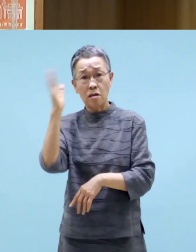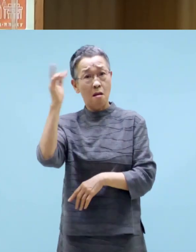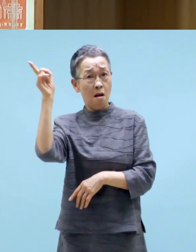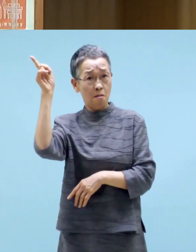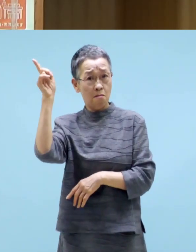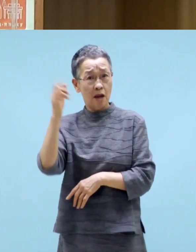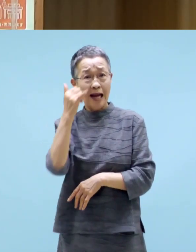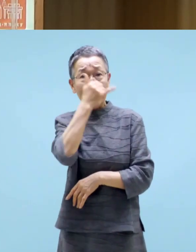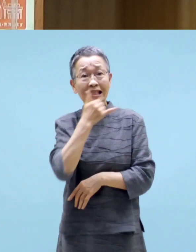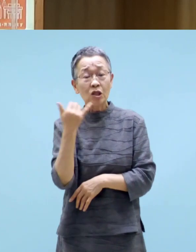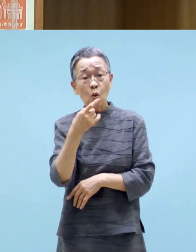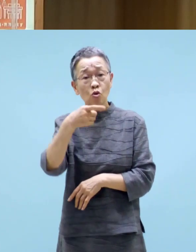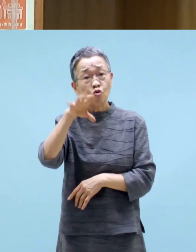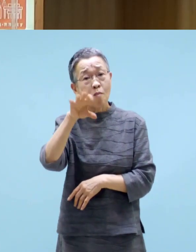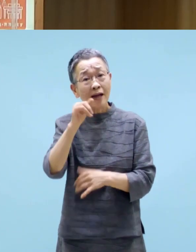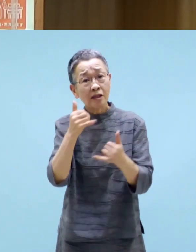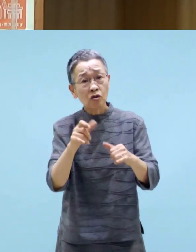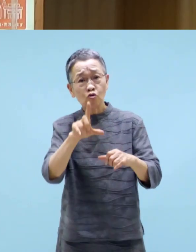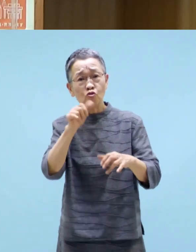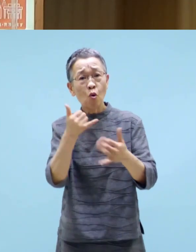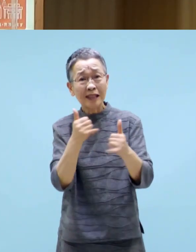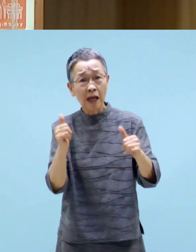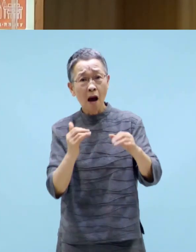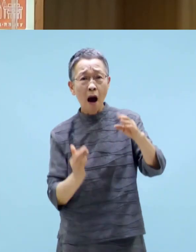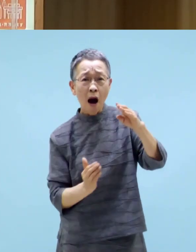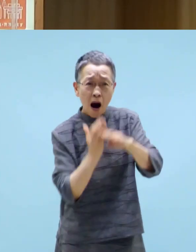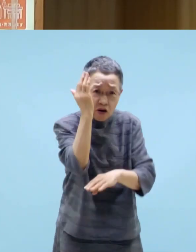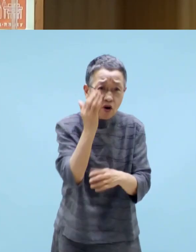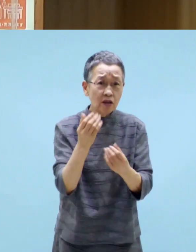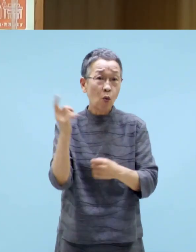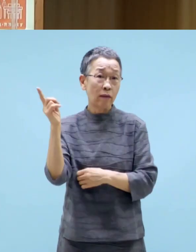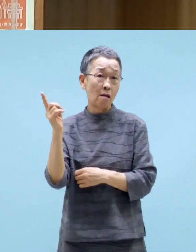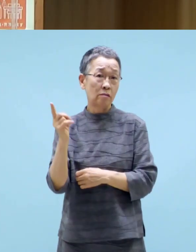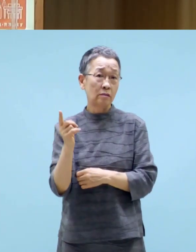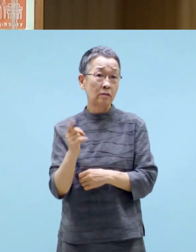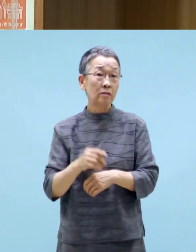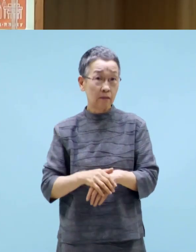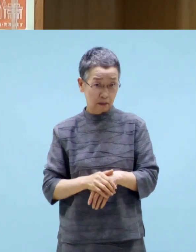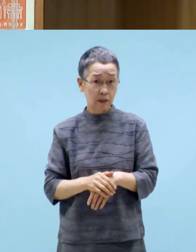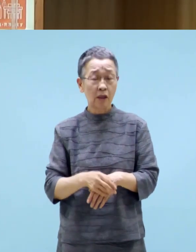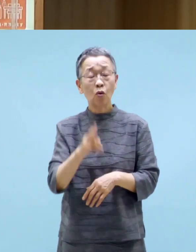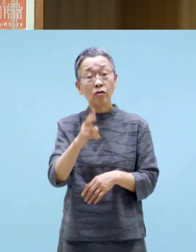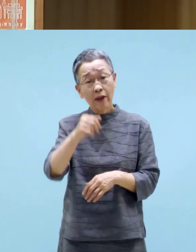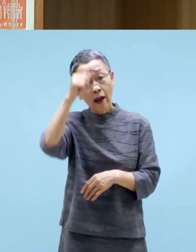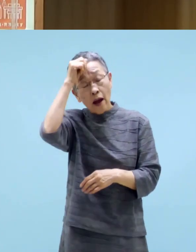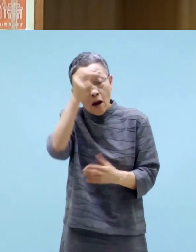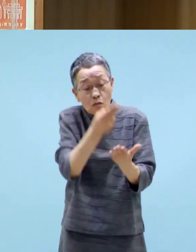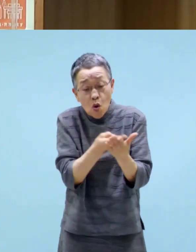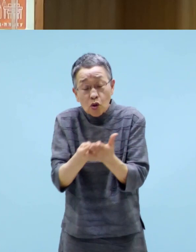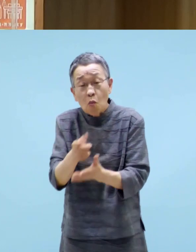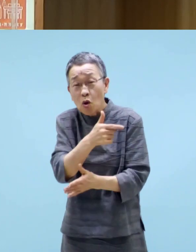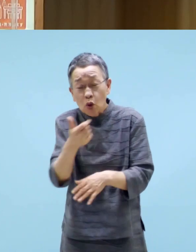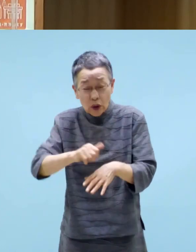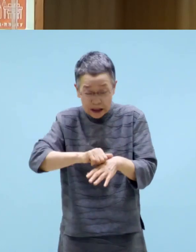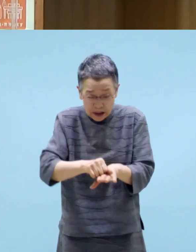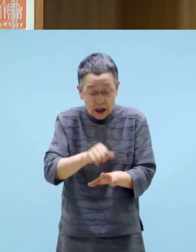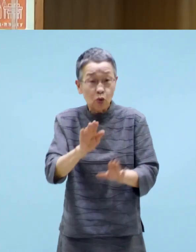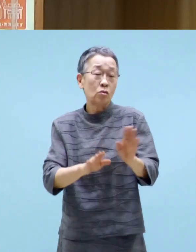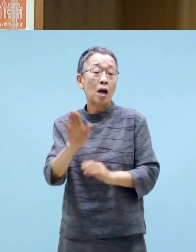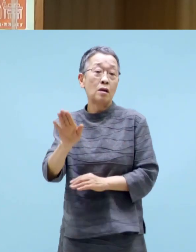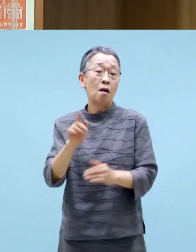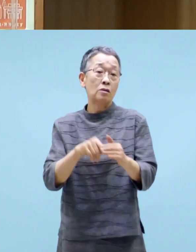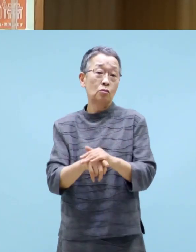口10万人あって15人なんてはるかに超えてます。ですからそういったあの病床も厳しいですよね。ですからどうい